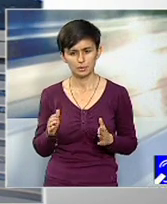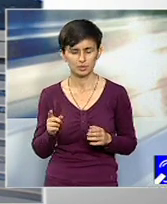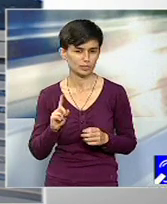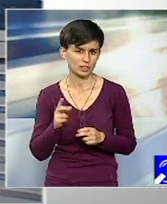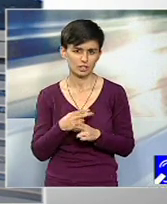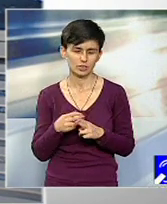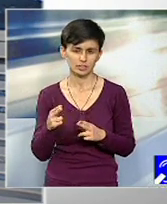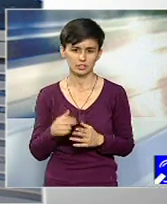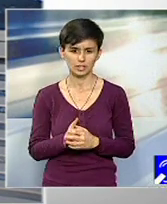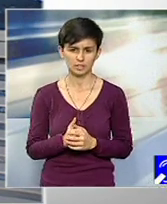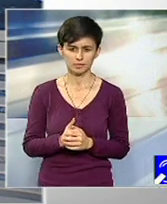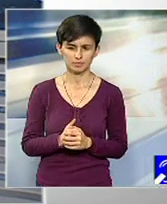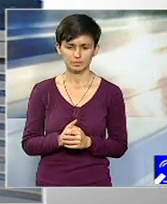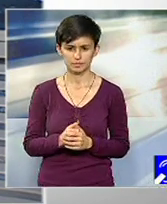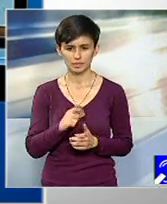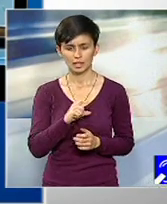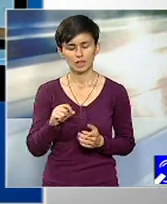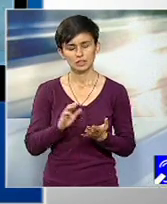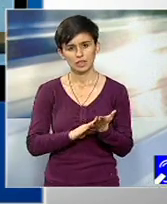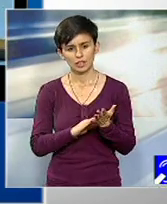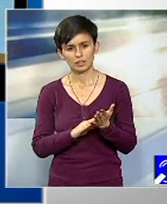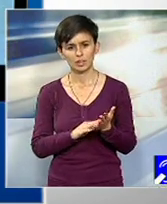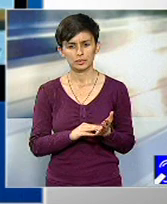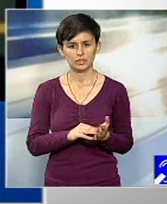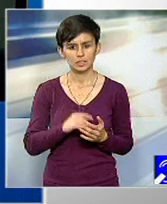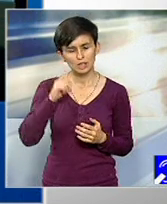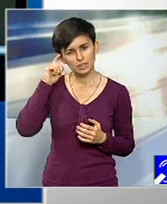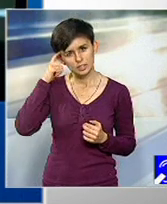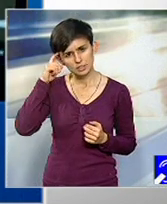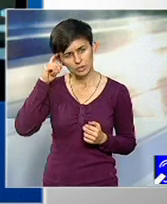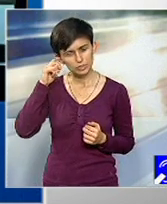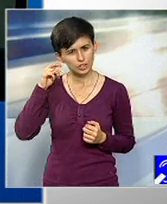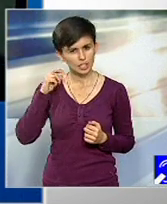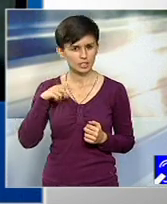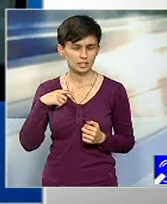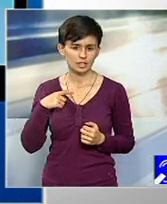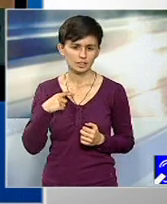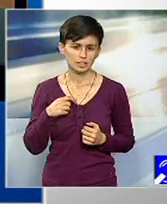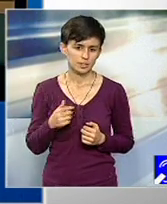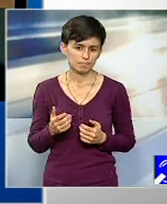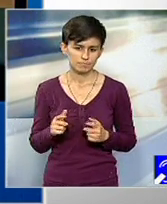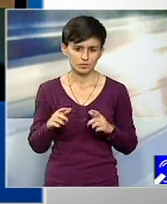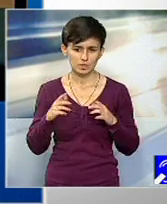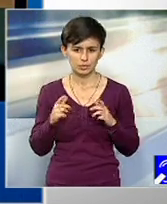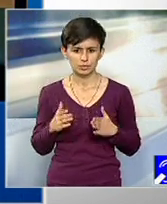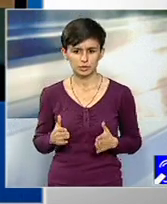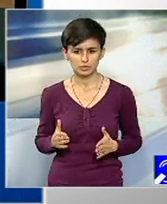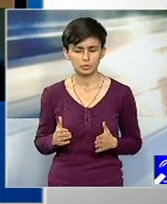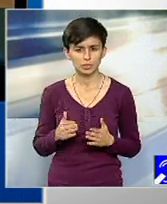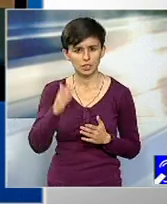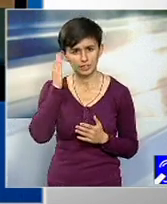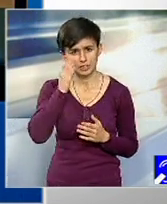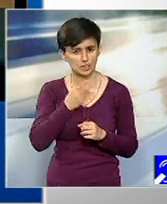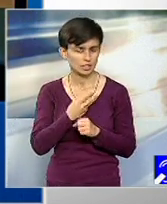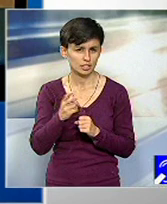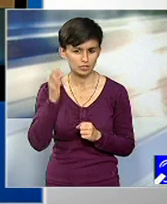știu, din cauza faptului că stau și se concentrează, e o postură învățată greșit în școală sau tu ai vreun... Nu